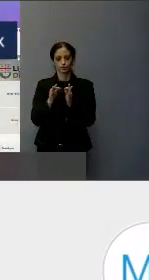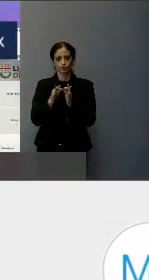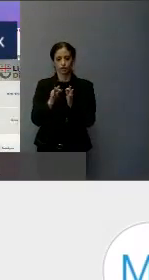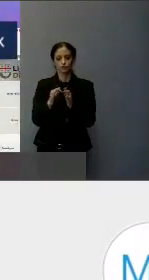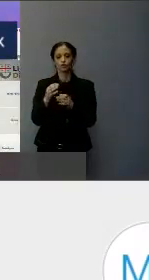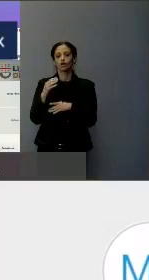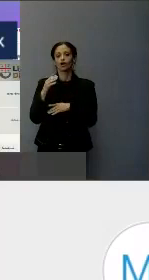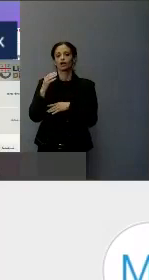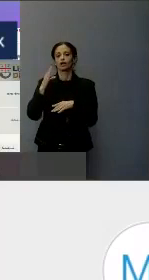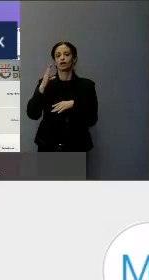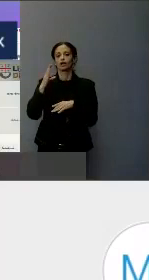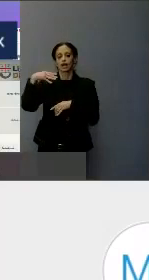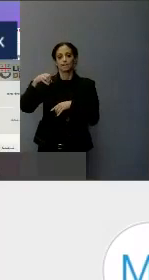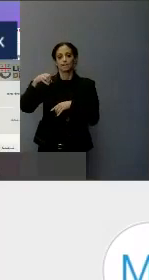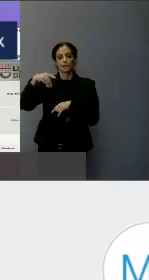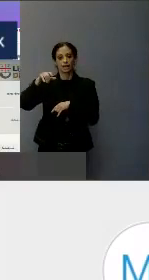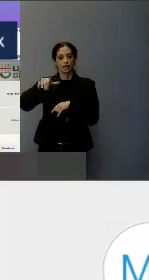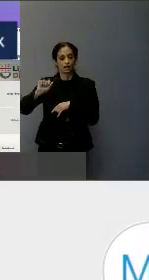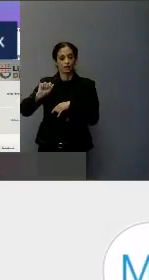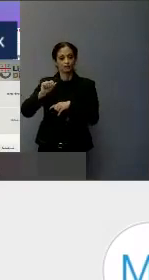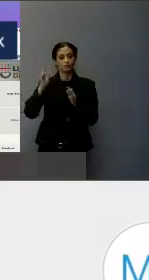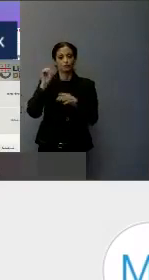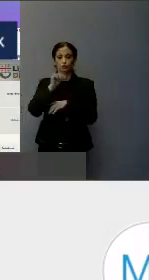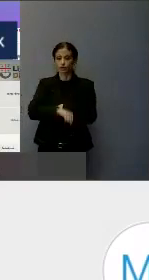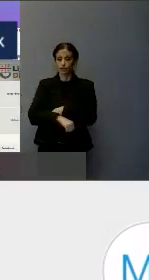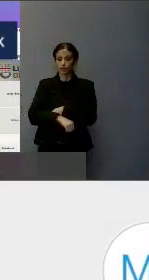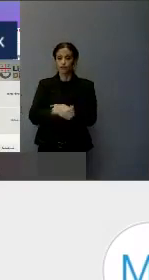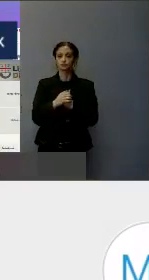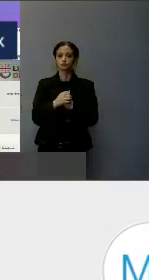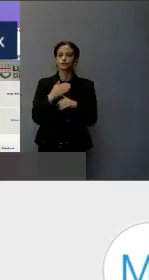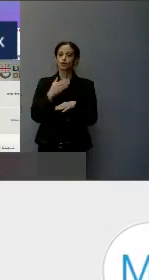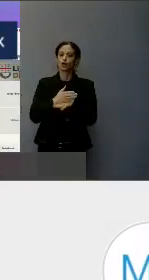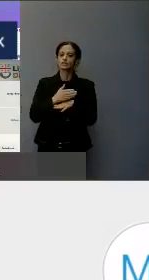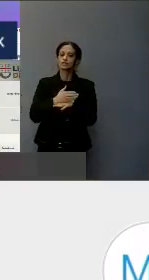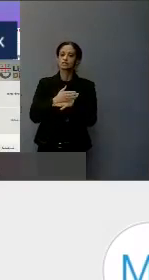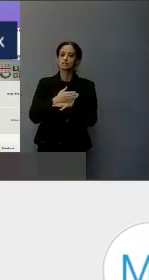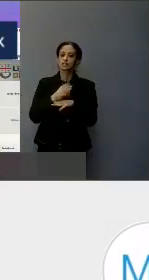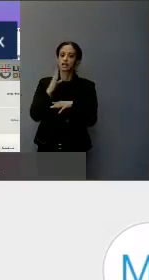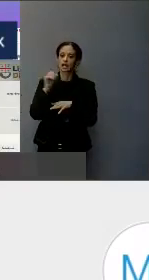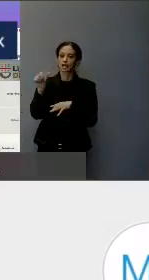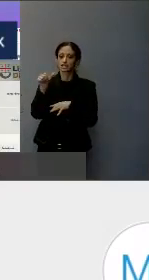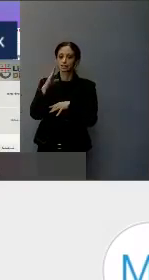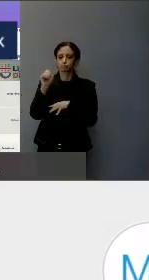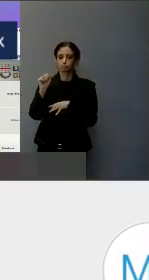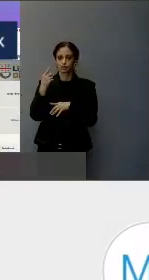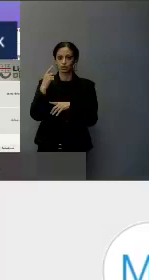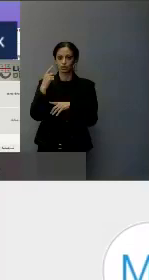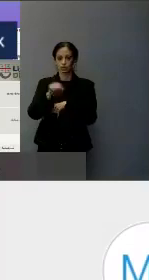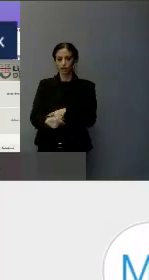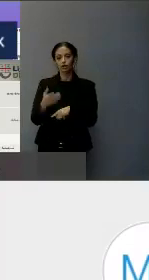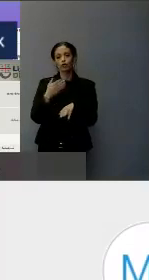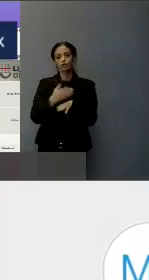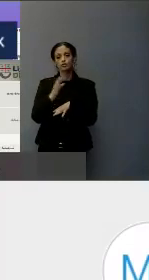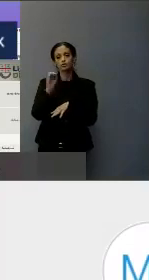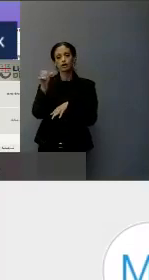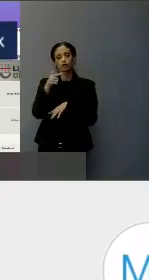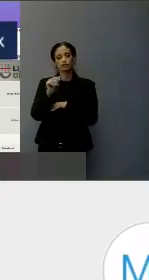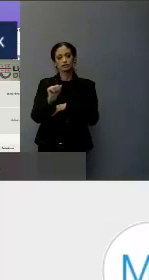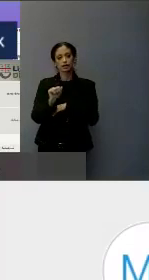consigliere campanella io consigliere oliva consigliere costa